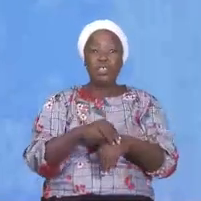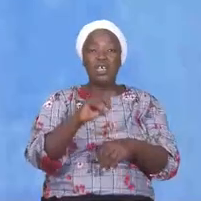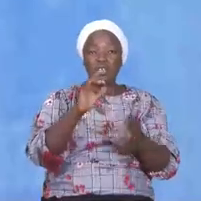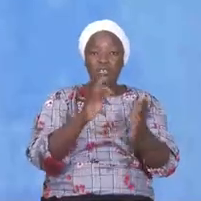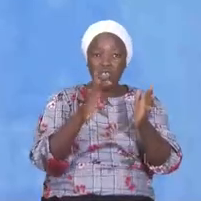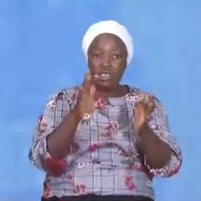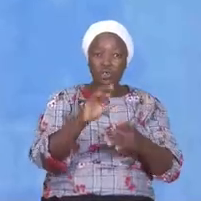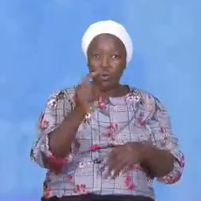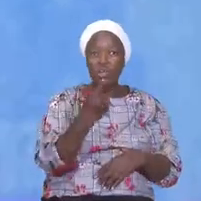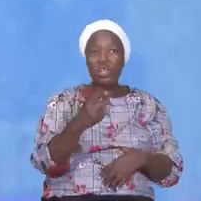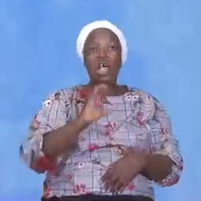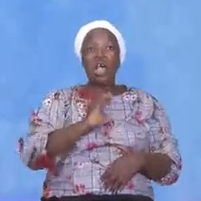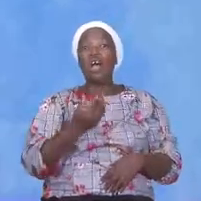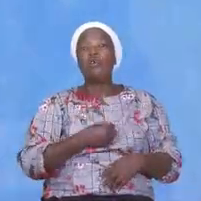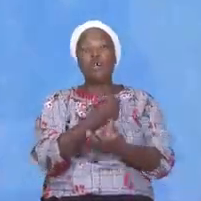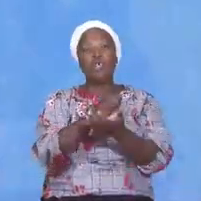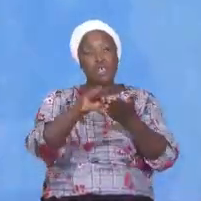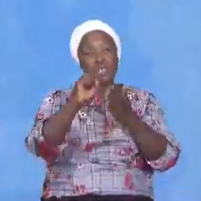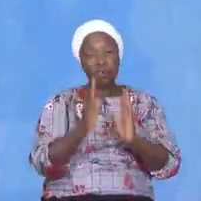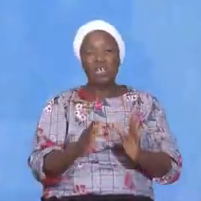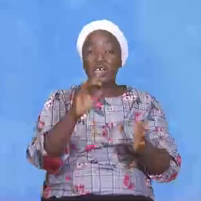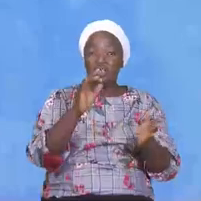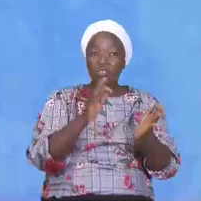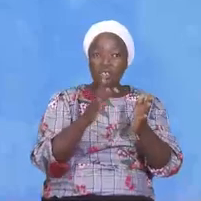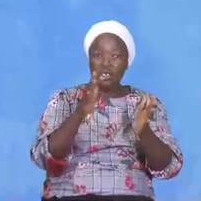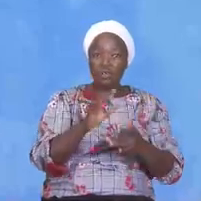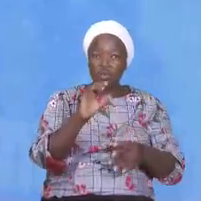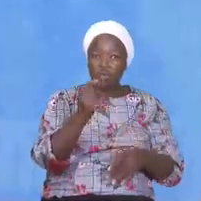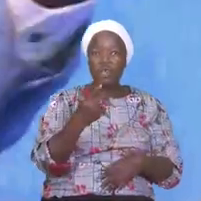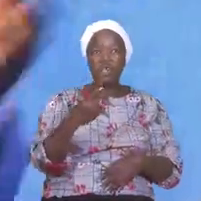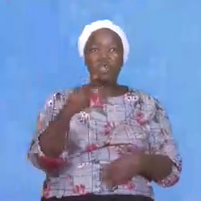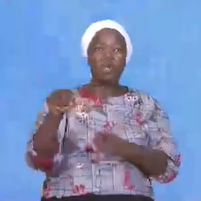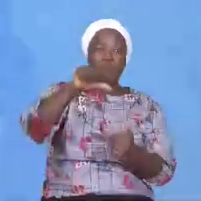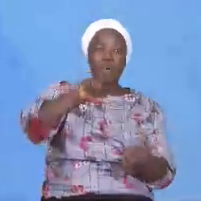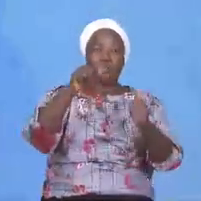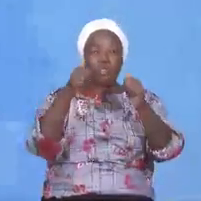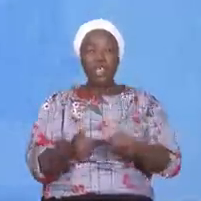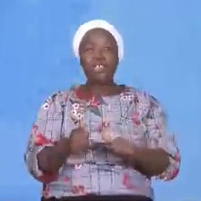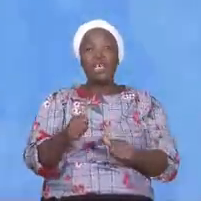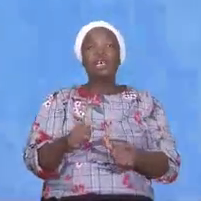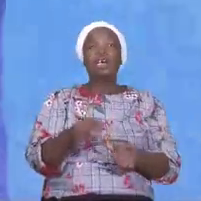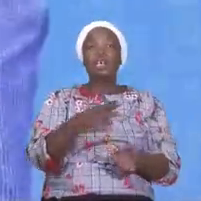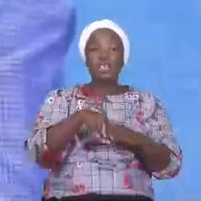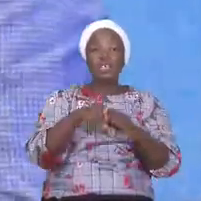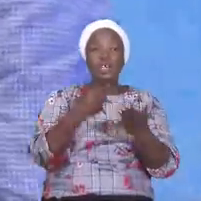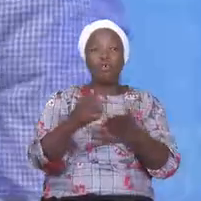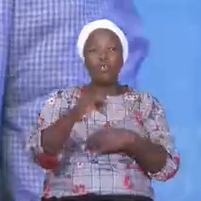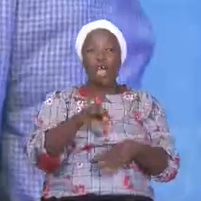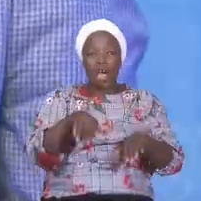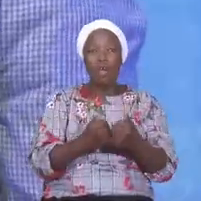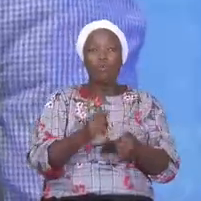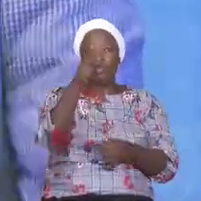guérisseur, Jésus seul, notre message, Jésus seul, notre sanctificateur, Jésus